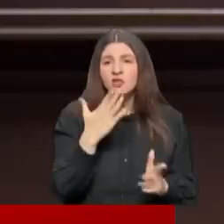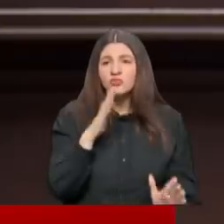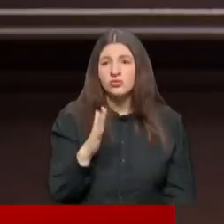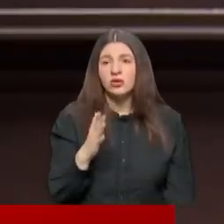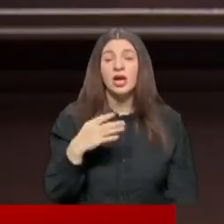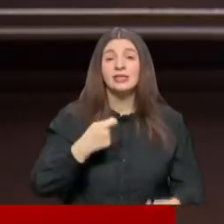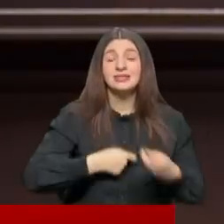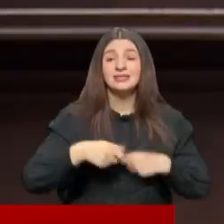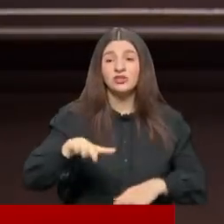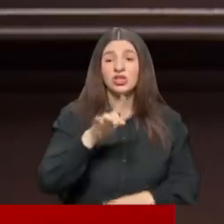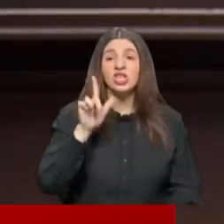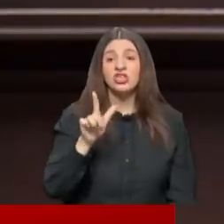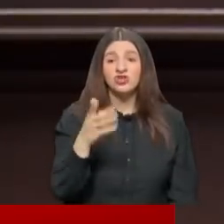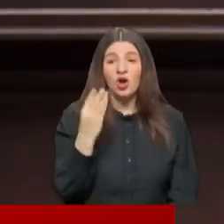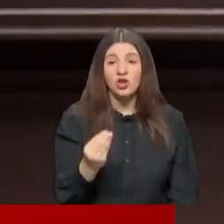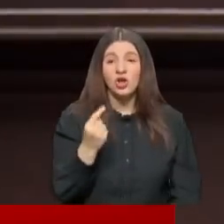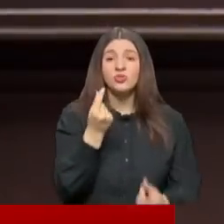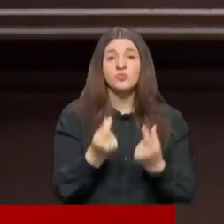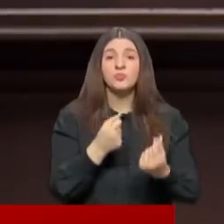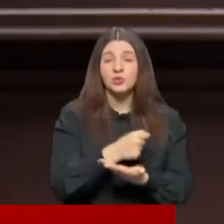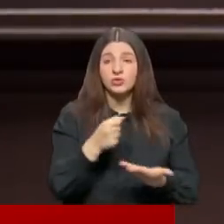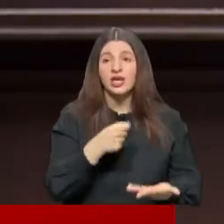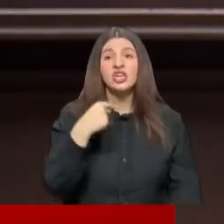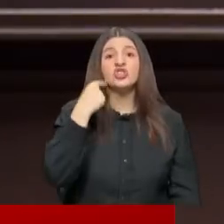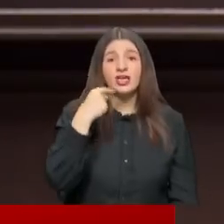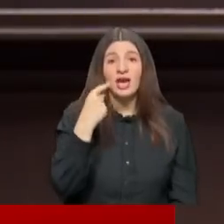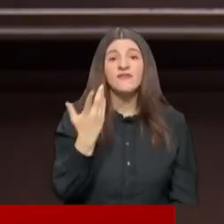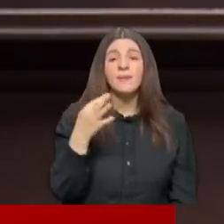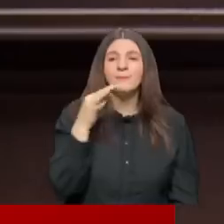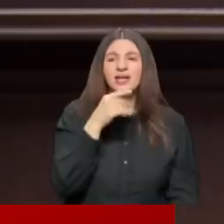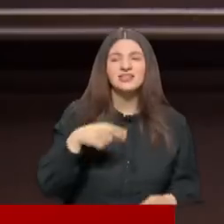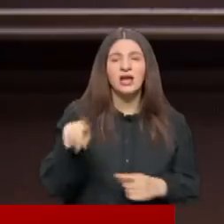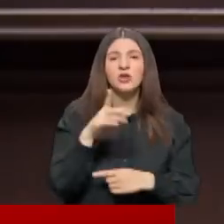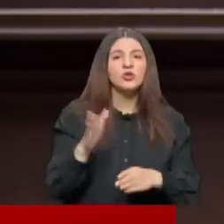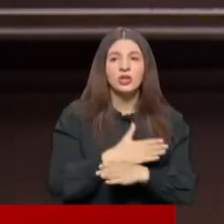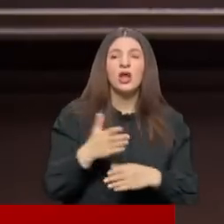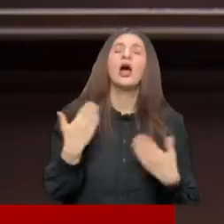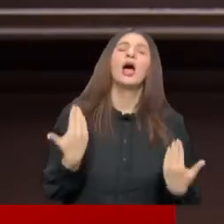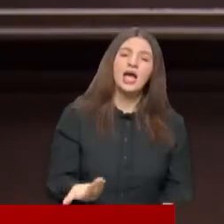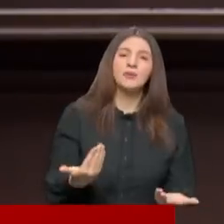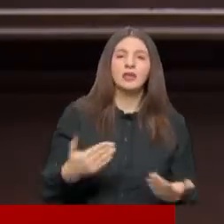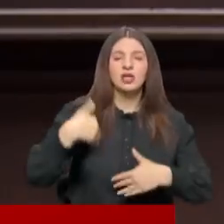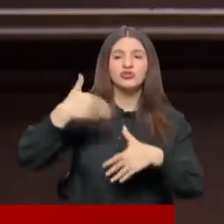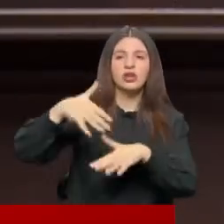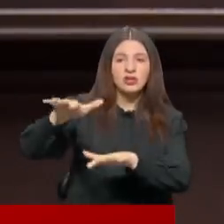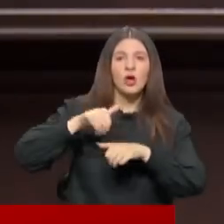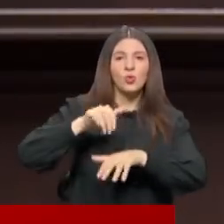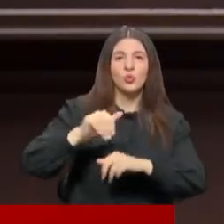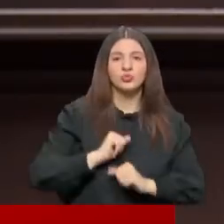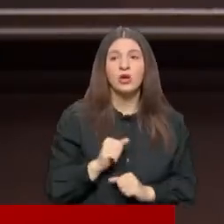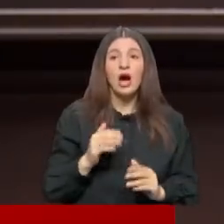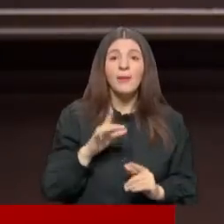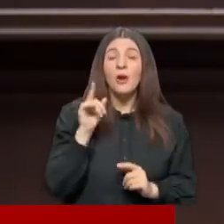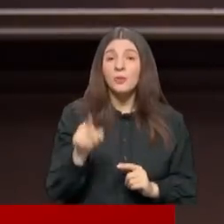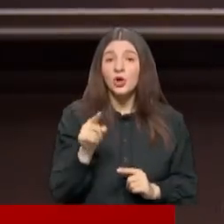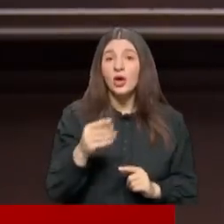yok. Sektörün ihtiyacı olan buğday, şeker ve benzeri ürünleri elbette dışarıdan alıyoruz. Ama